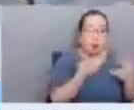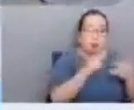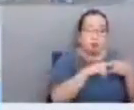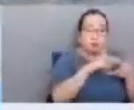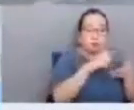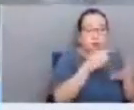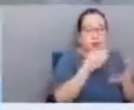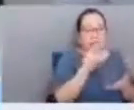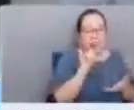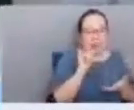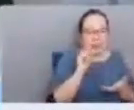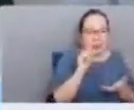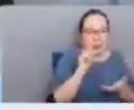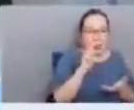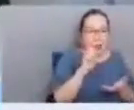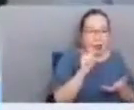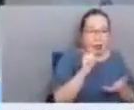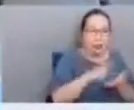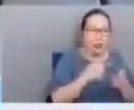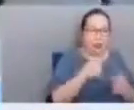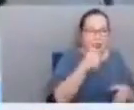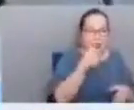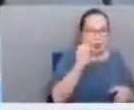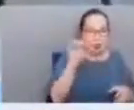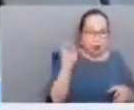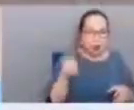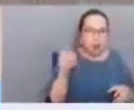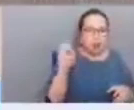years, nakakabayad sila ng loan nila, mas matag, mas